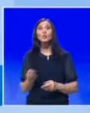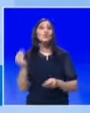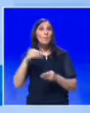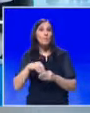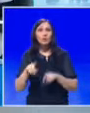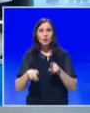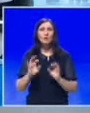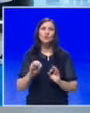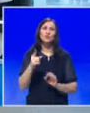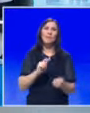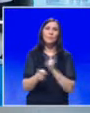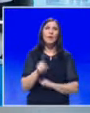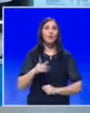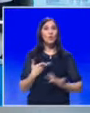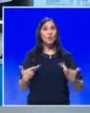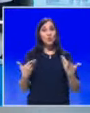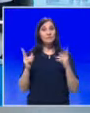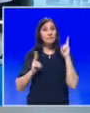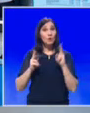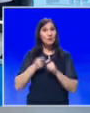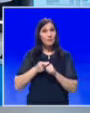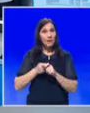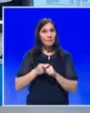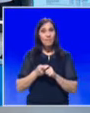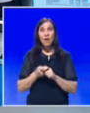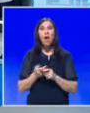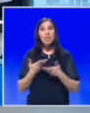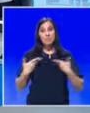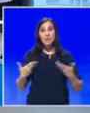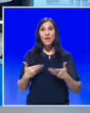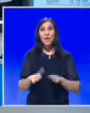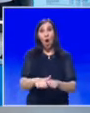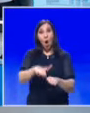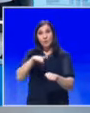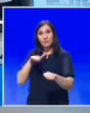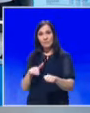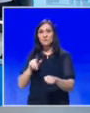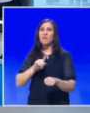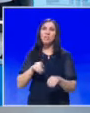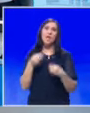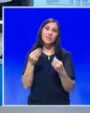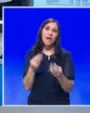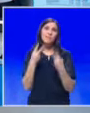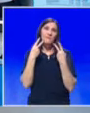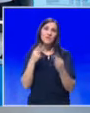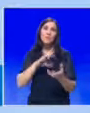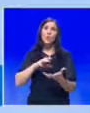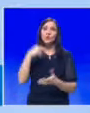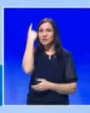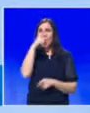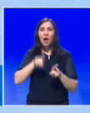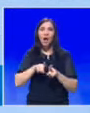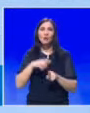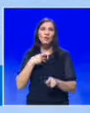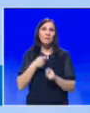е промяната, която ние сме съгласни да направим. Ние да дадем стъпка назад, да не даваме видни политически лица, както ГЕРБ го направиха и с